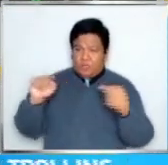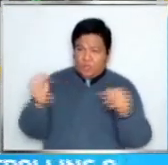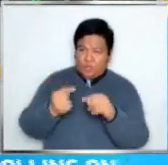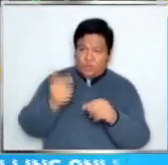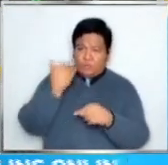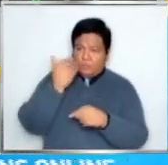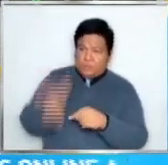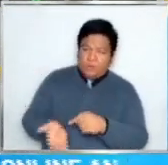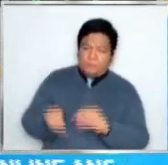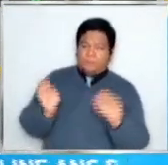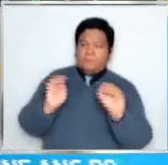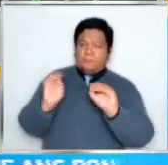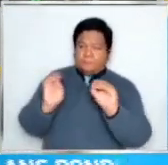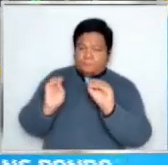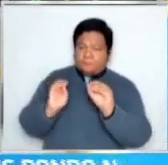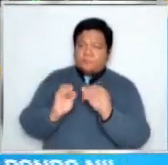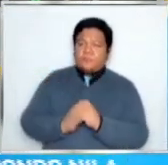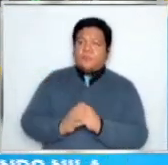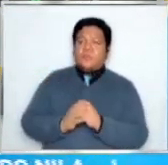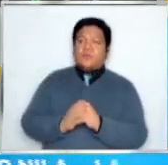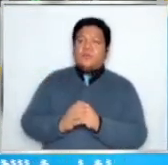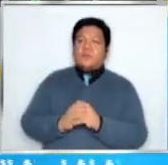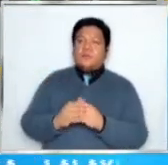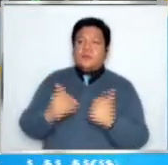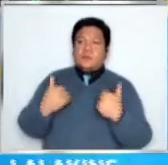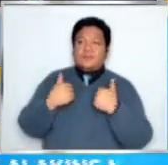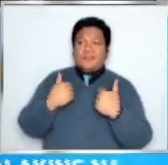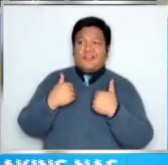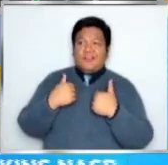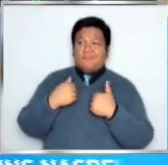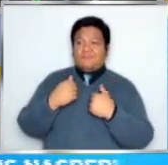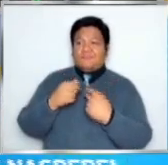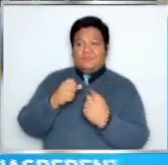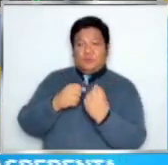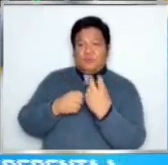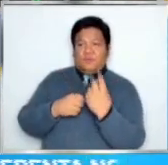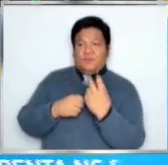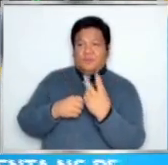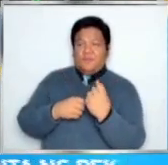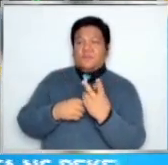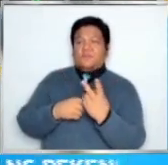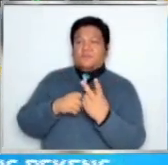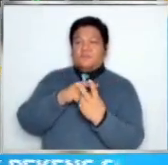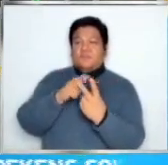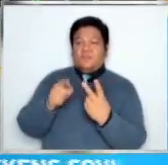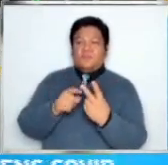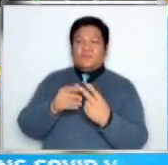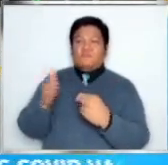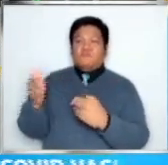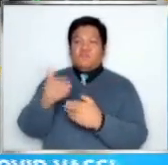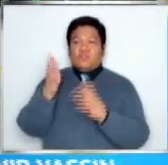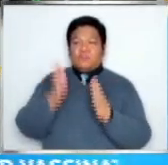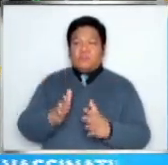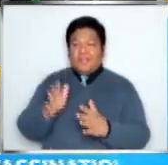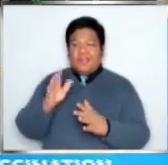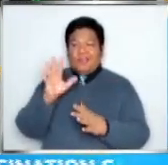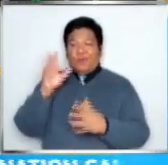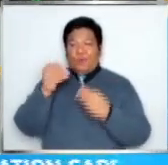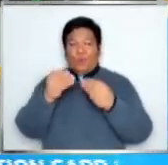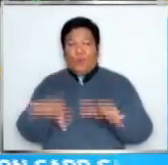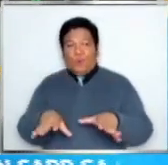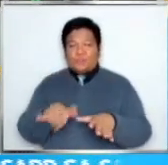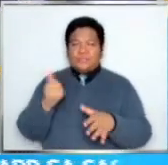At yung napabalitang missing na 12 mangingisda, ating po pong tinutukoy kung ano na po yung status